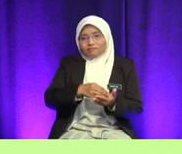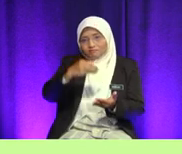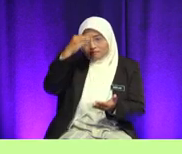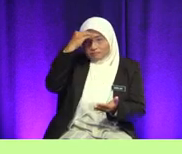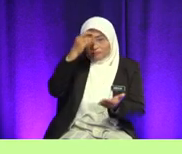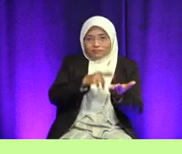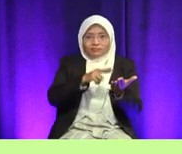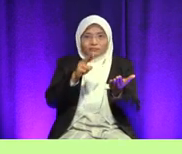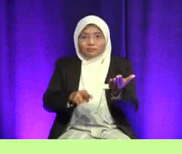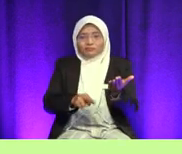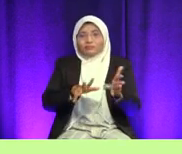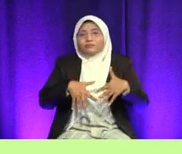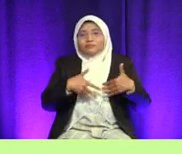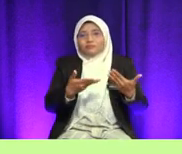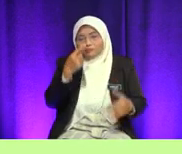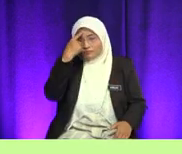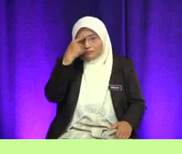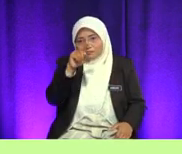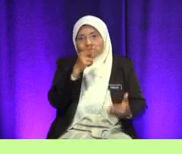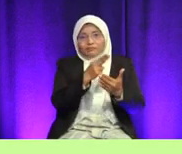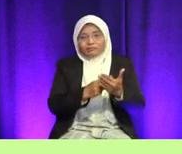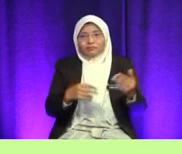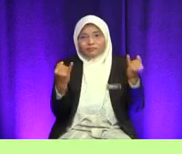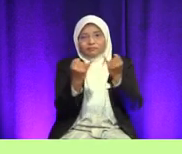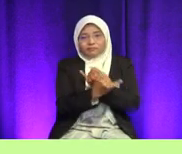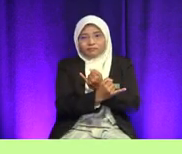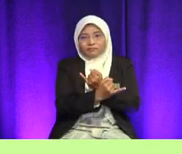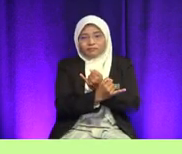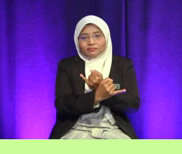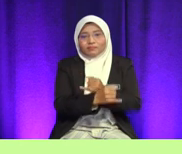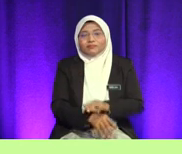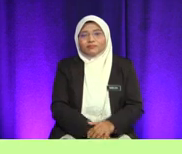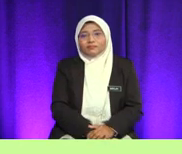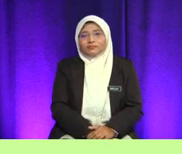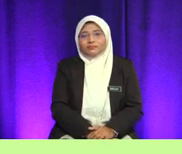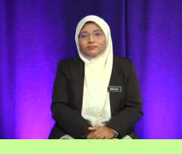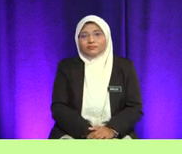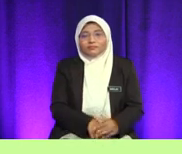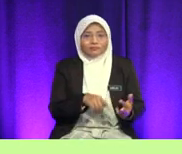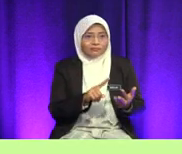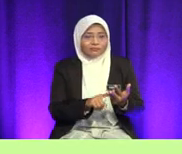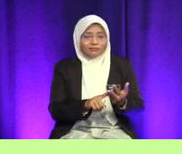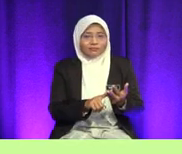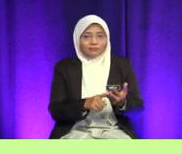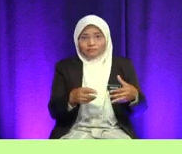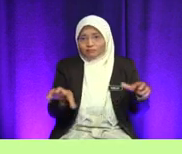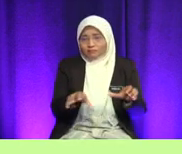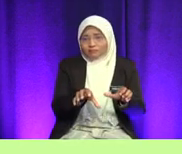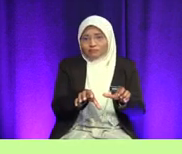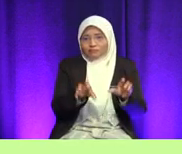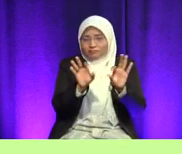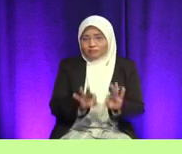pejuang-pejuang tokoh tanah air menganjurkan camping dan menerbitkan film atau rencana untuk